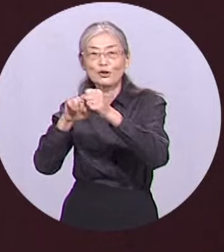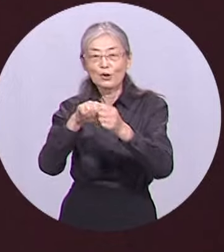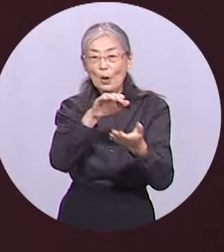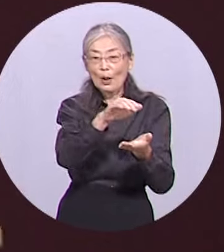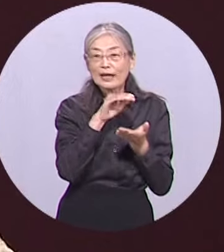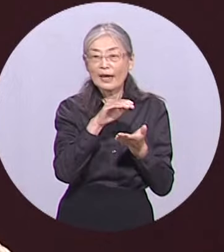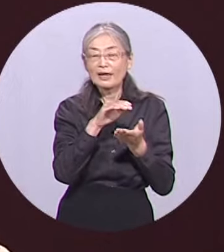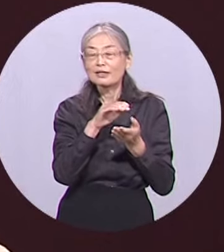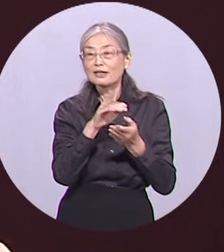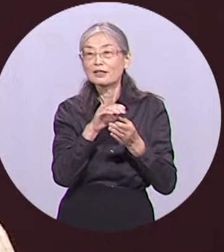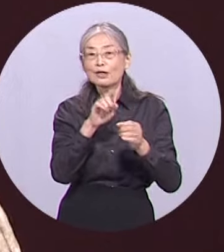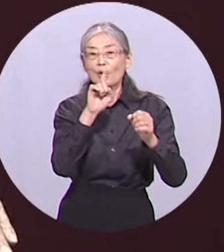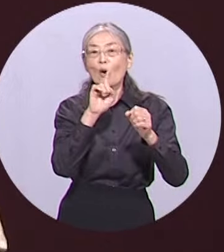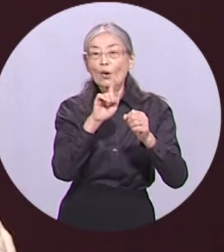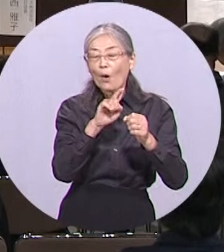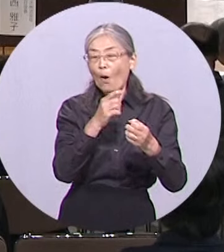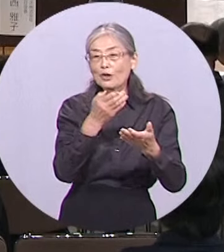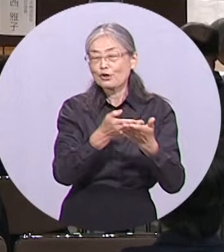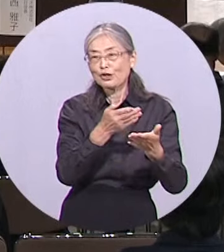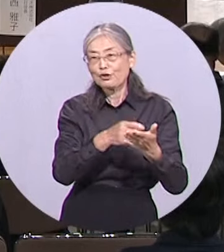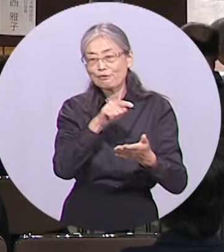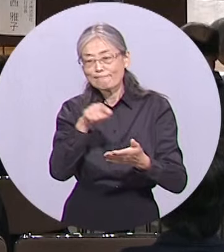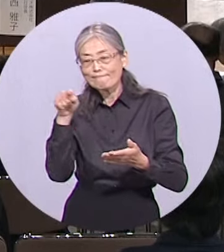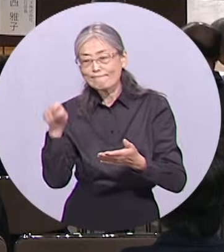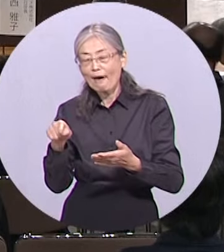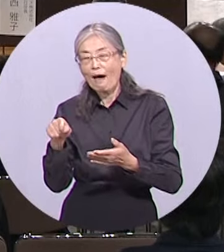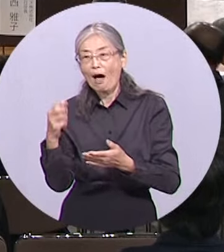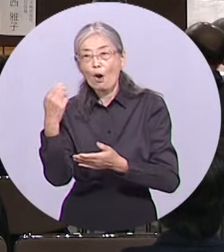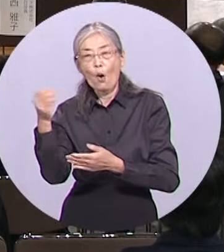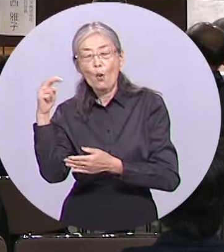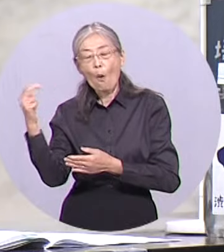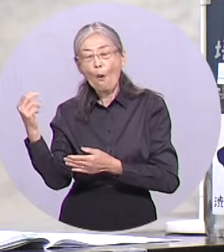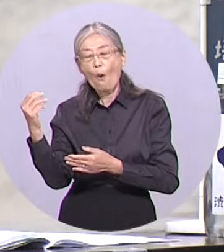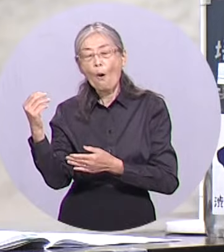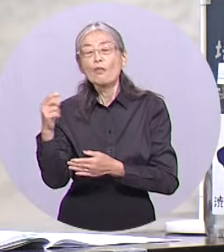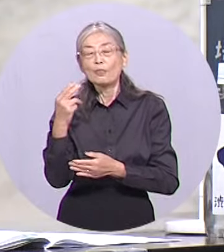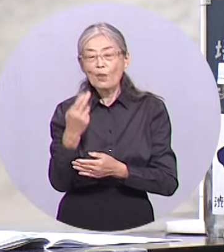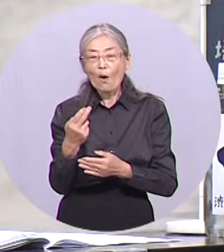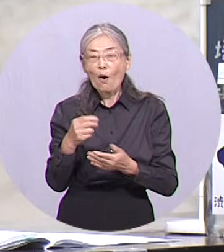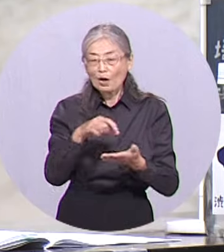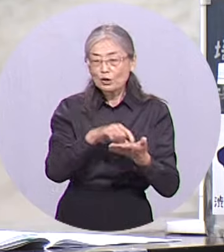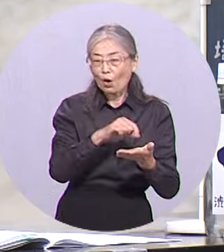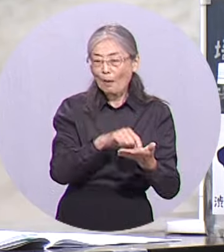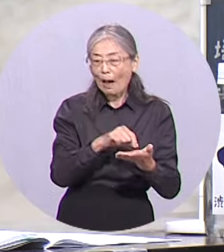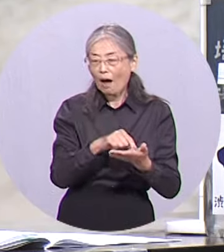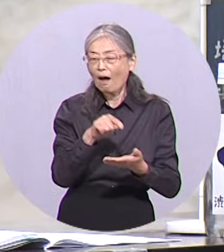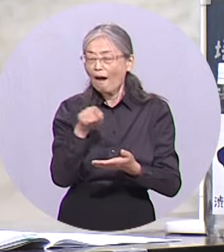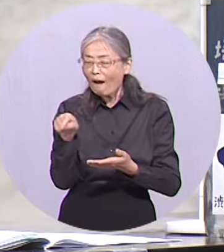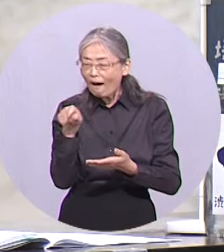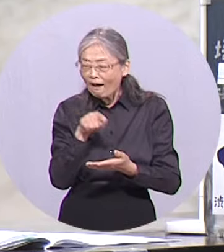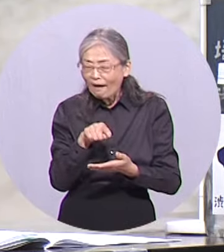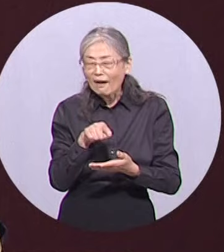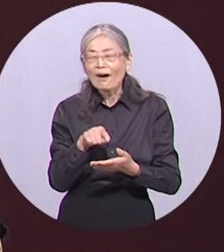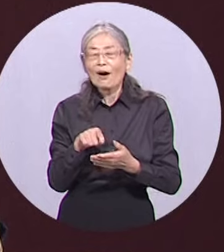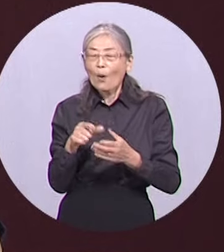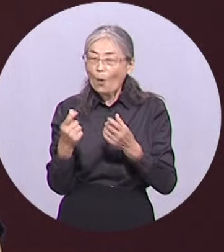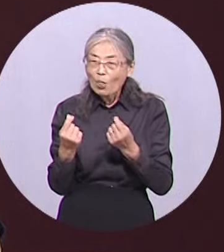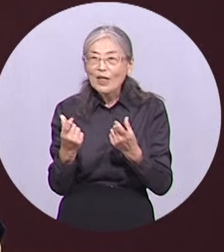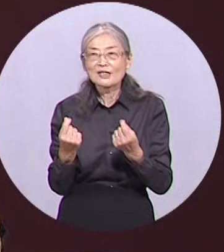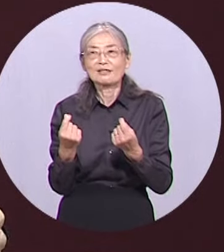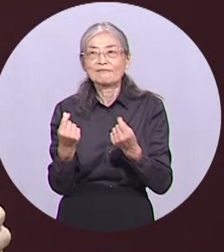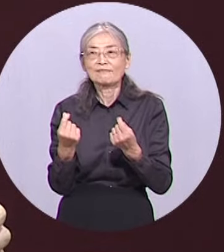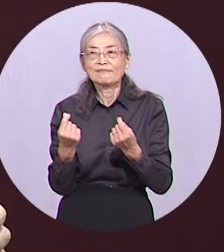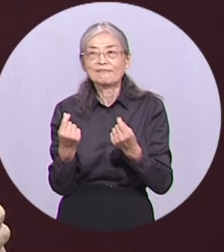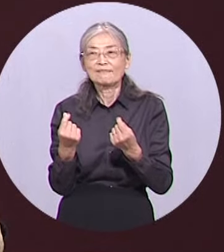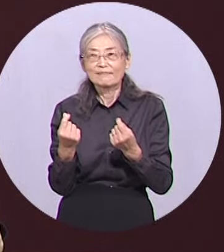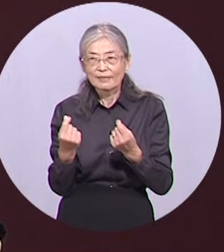さに論語とそろばんの精神であり、渋沢栄一郎がそれをまさに日本に持ってきて数十年で実現をするという、